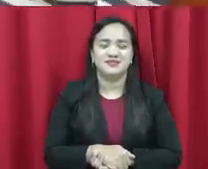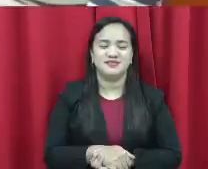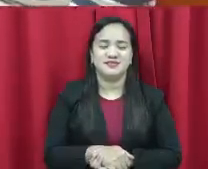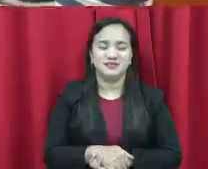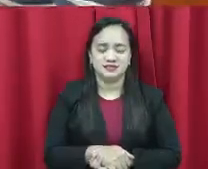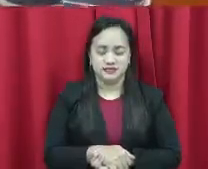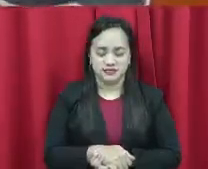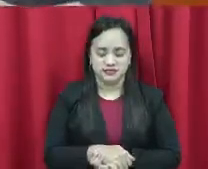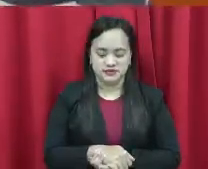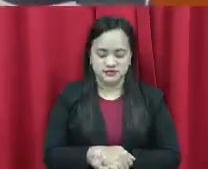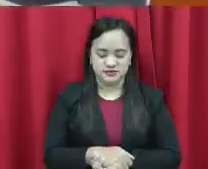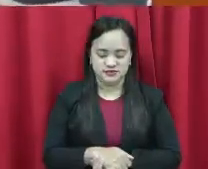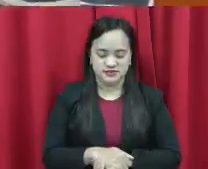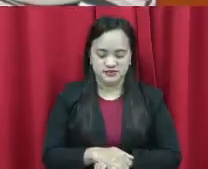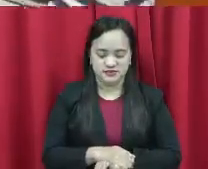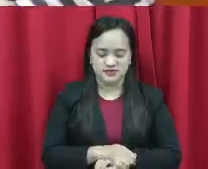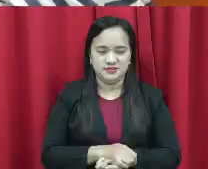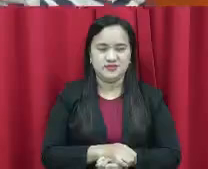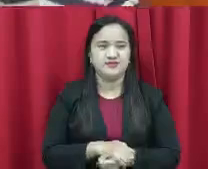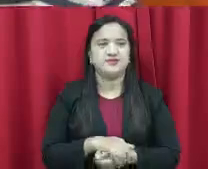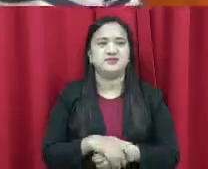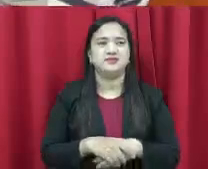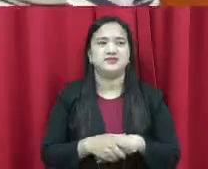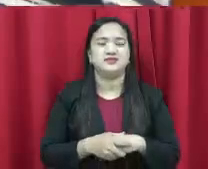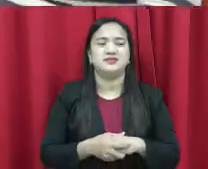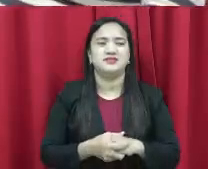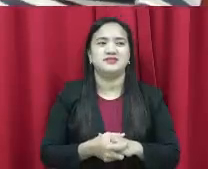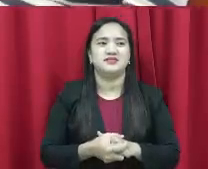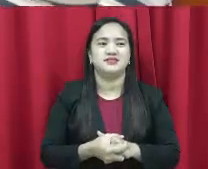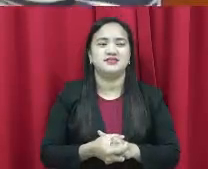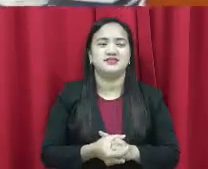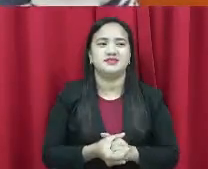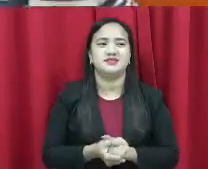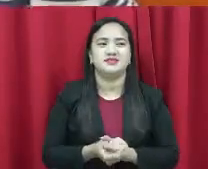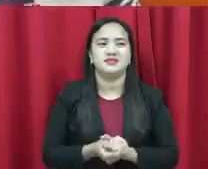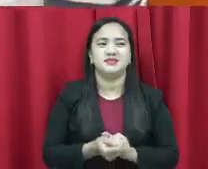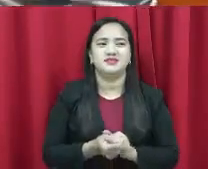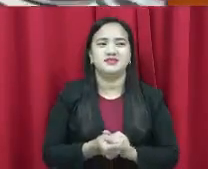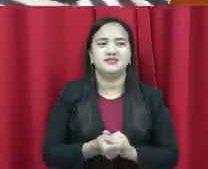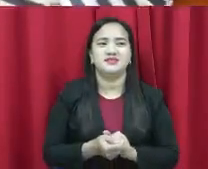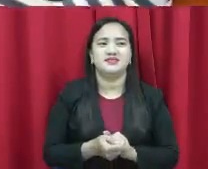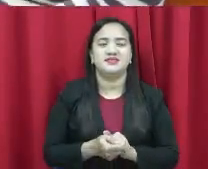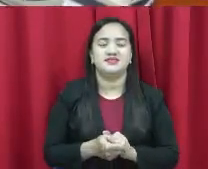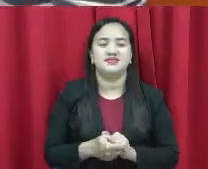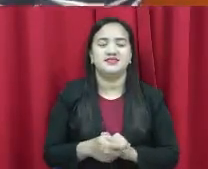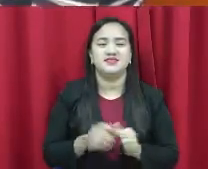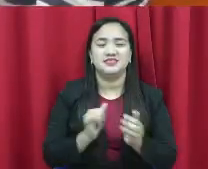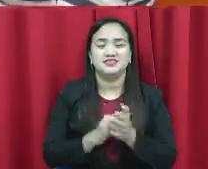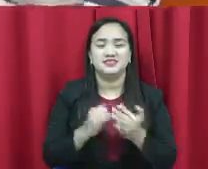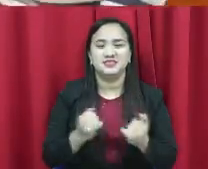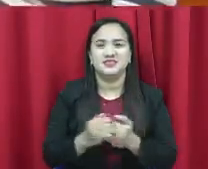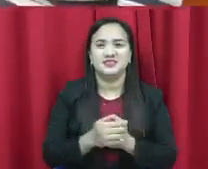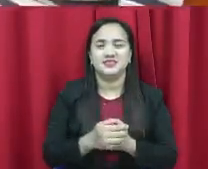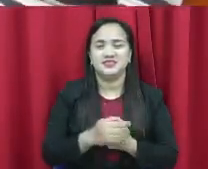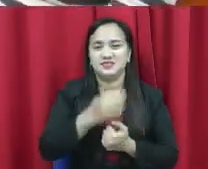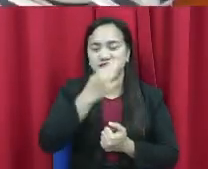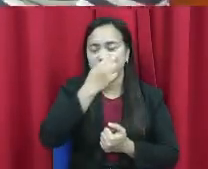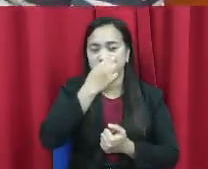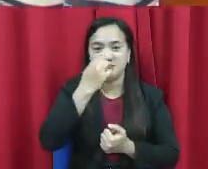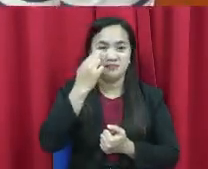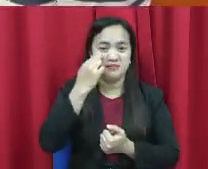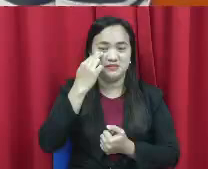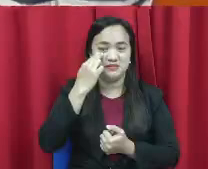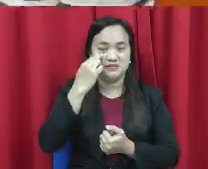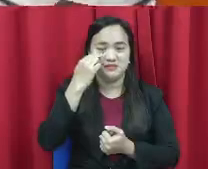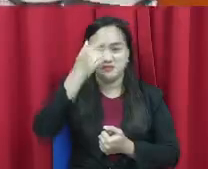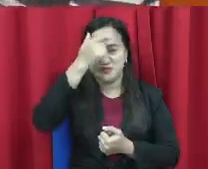na o huwag palubugin ng araw problem kay nangyari saakin niyan ung ibog ko kihira iyak